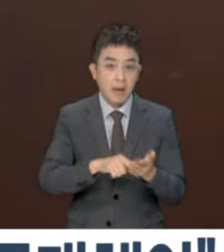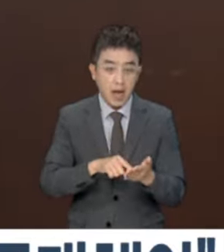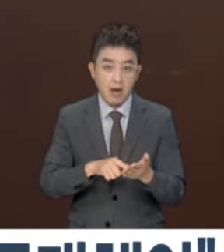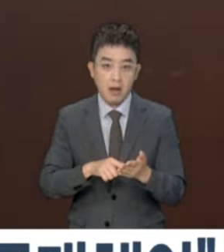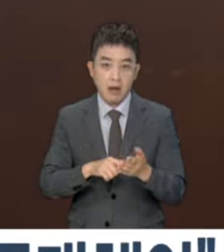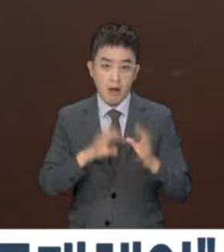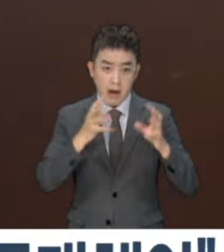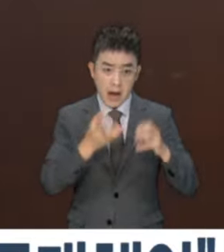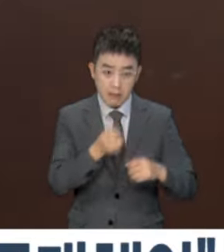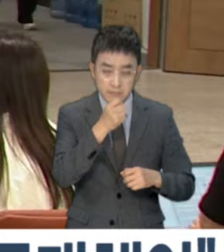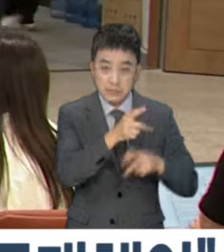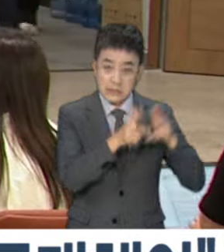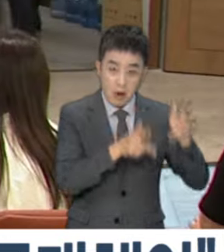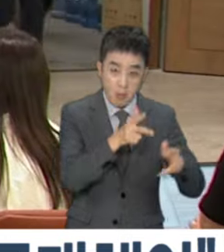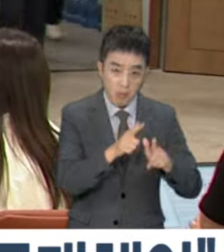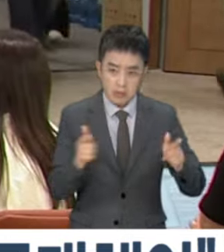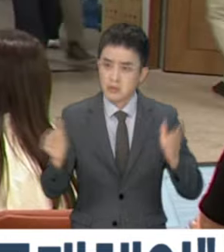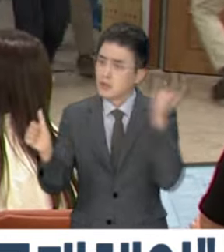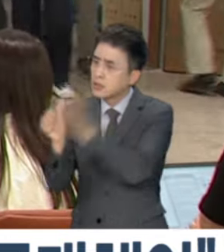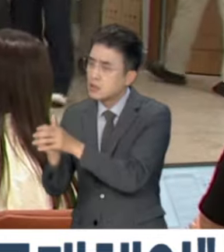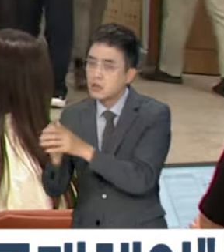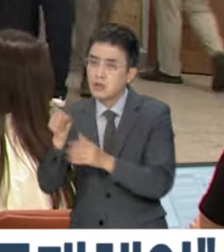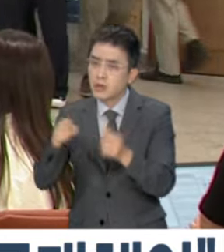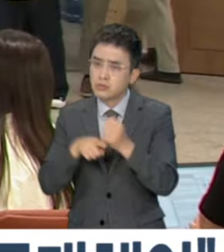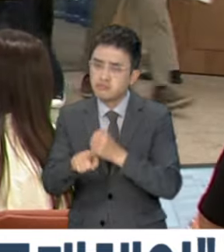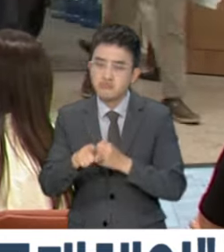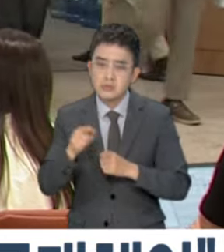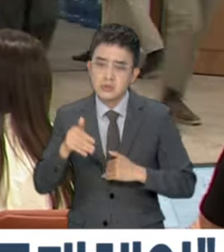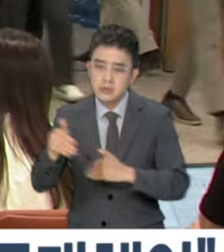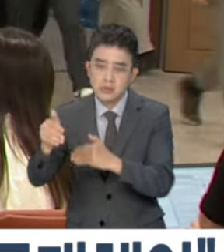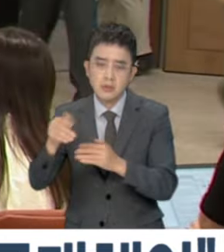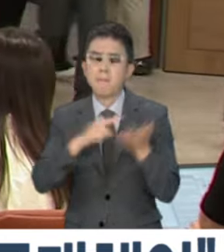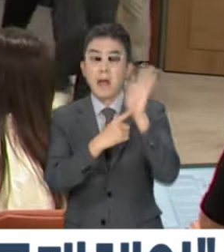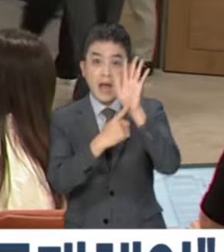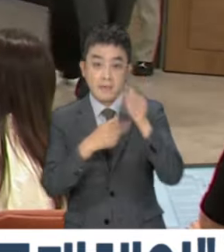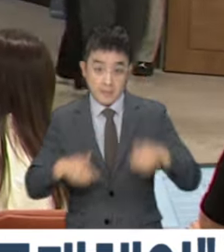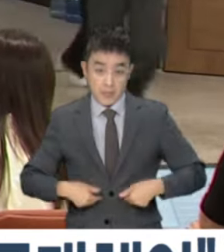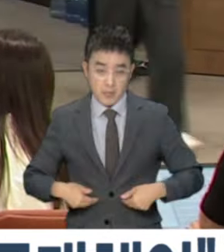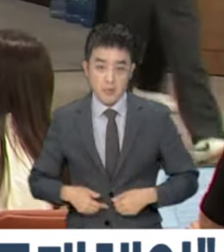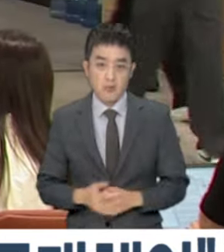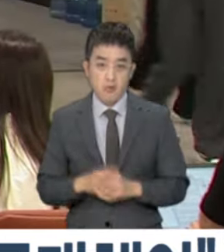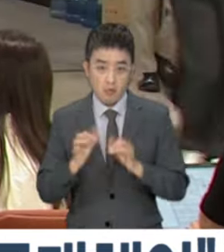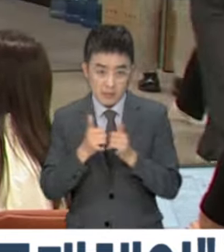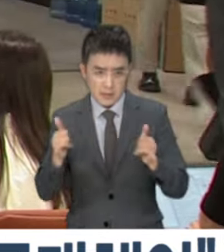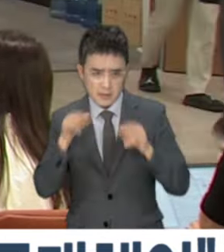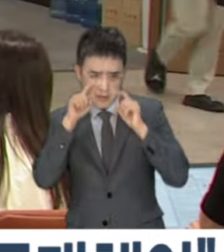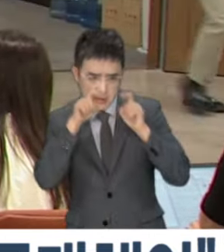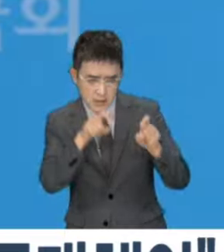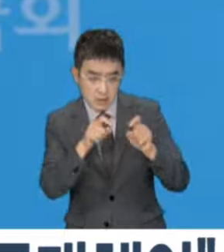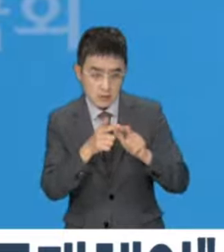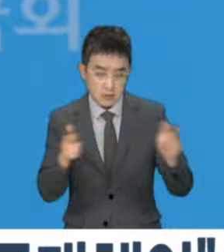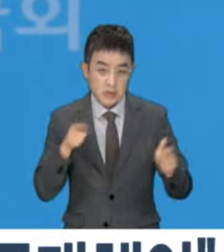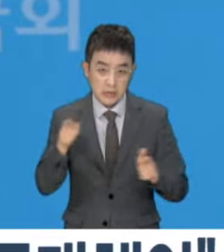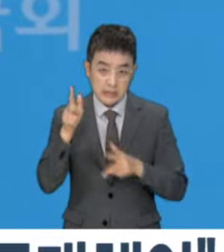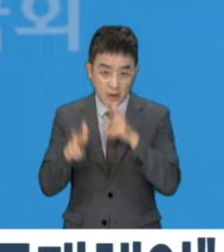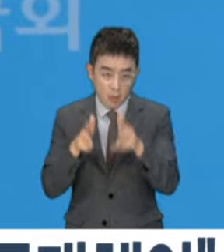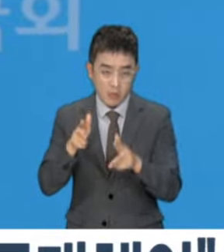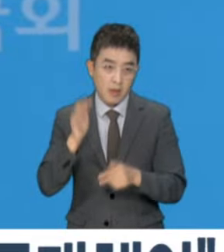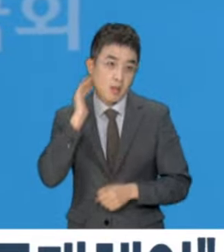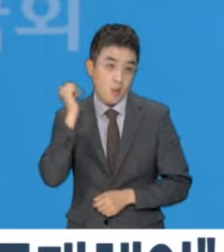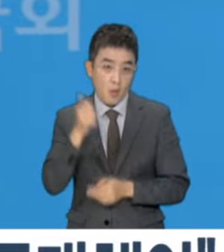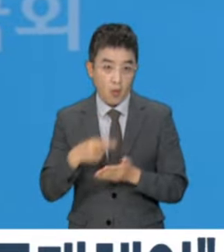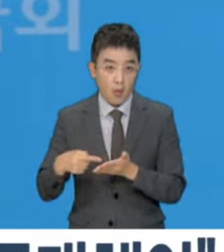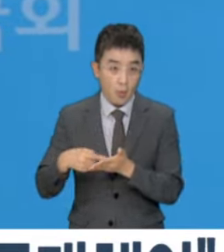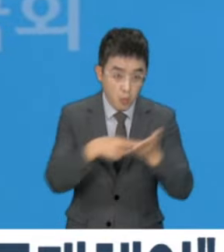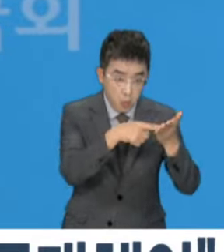사업을 맡기게 된 전과정을 공개하라고 말했습니다 그러면서 국민의 의혹은 어떤 경로로 사업이 대통령에게